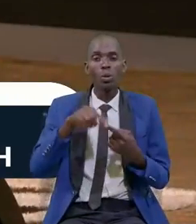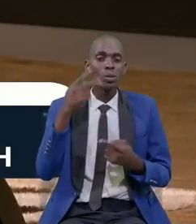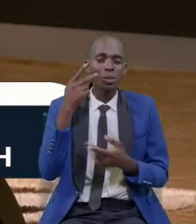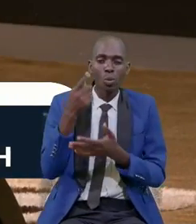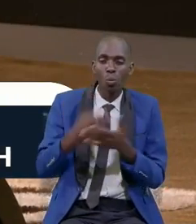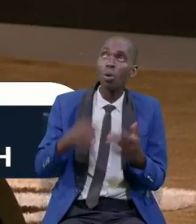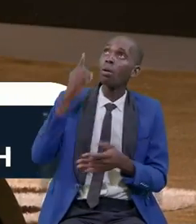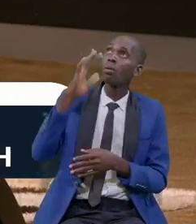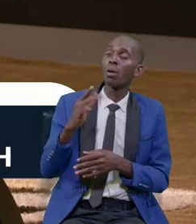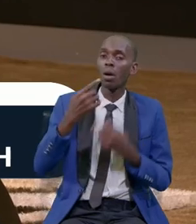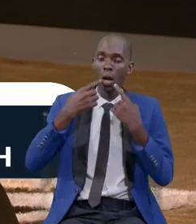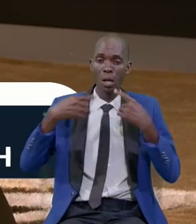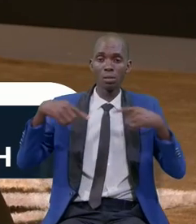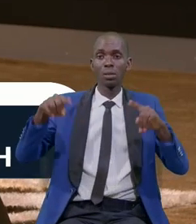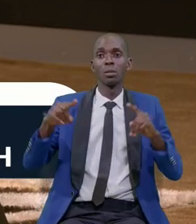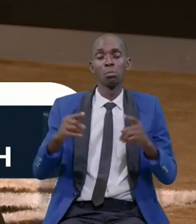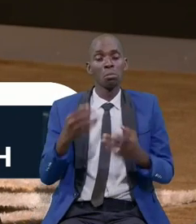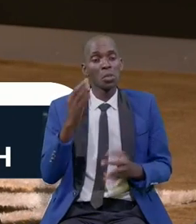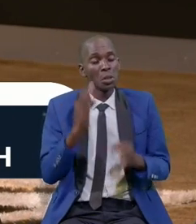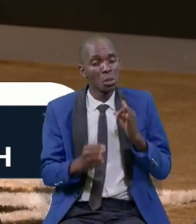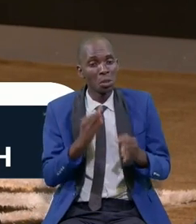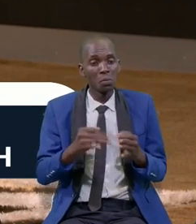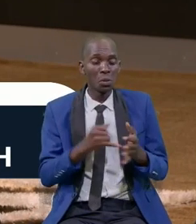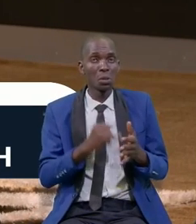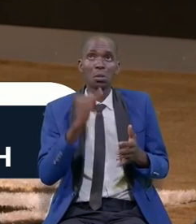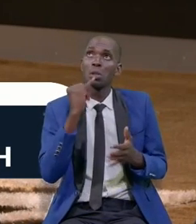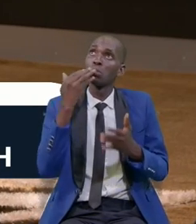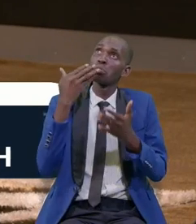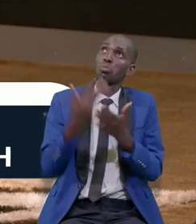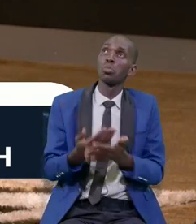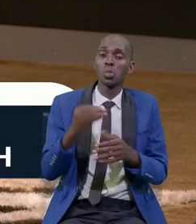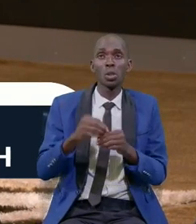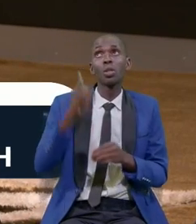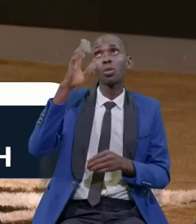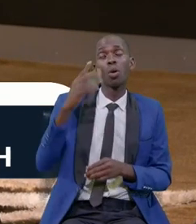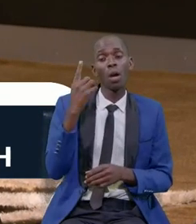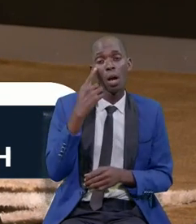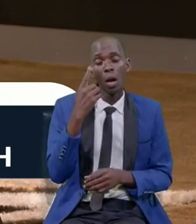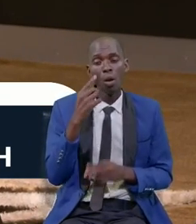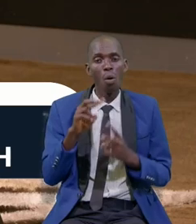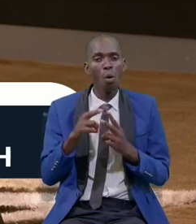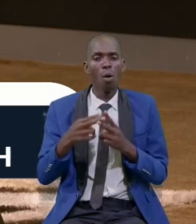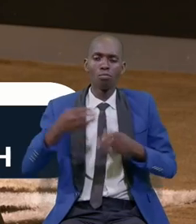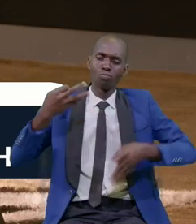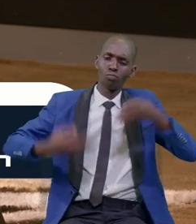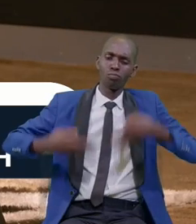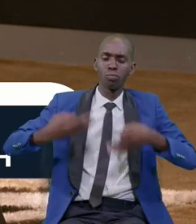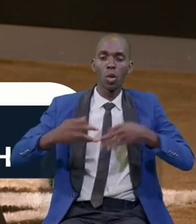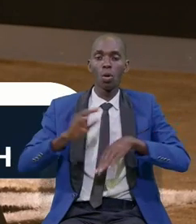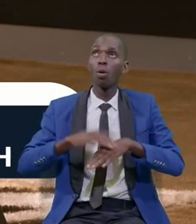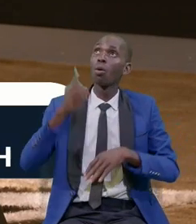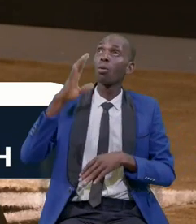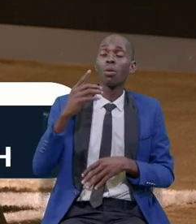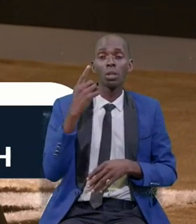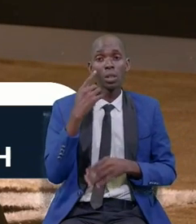déclaré, que ce soit de la justification d'un côté ou du jugement d'autre part, si vous êtes